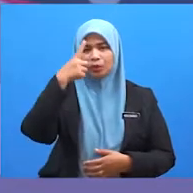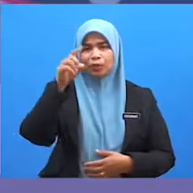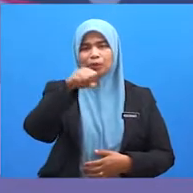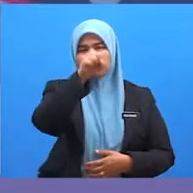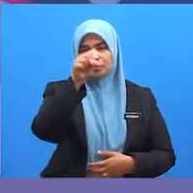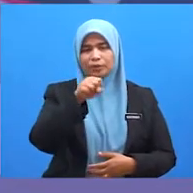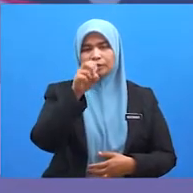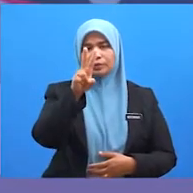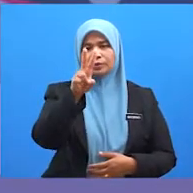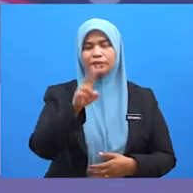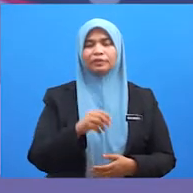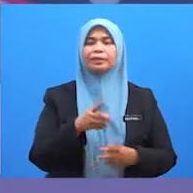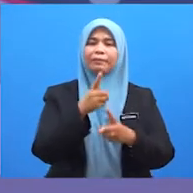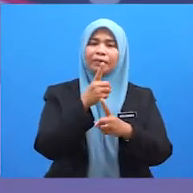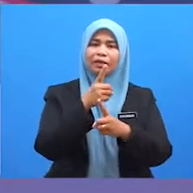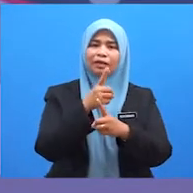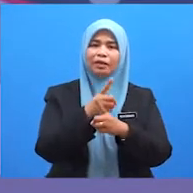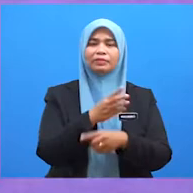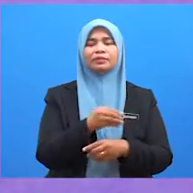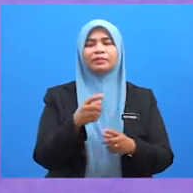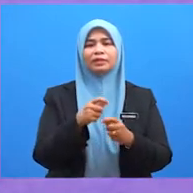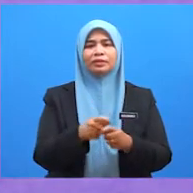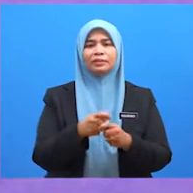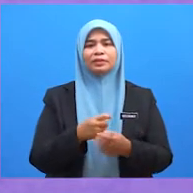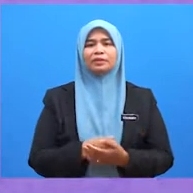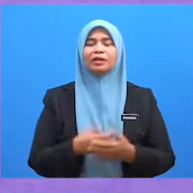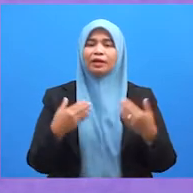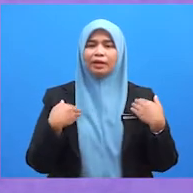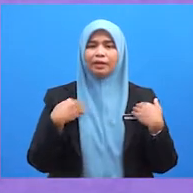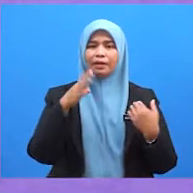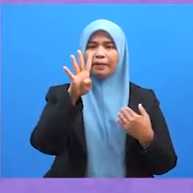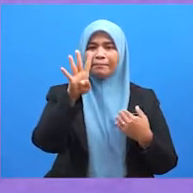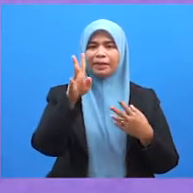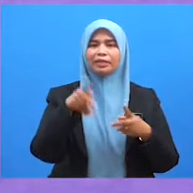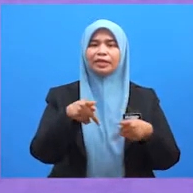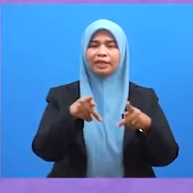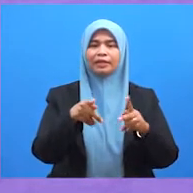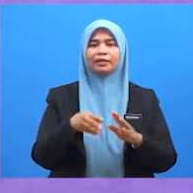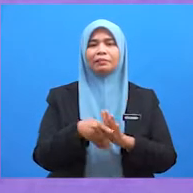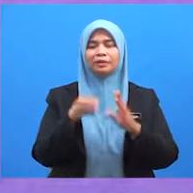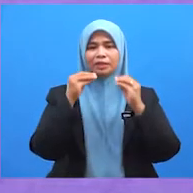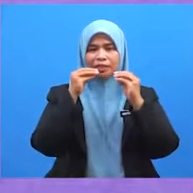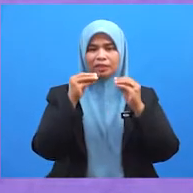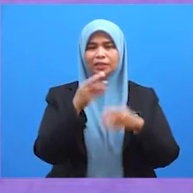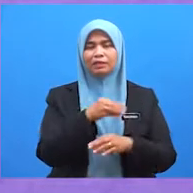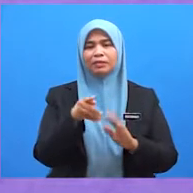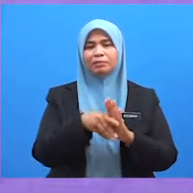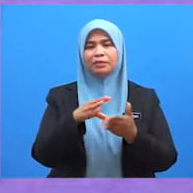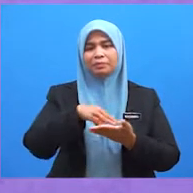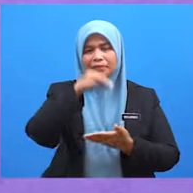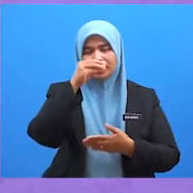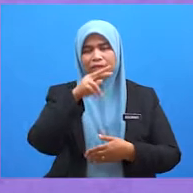Untuk soalan dua, betul dan tepat. Ada empat kaedah pengajaran dan